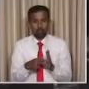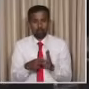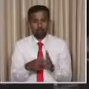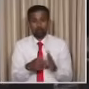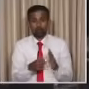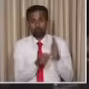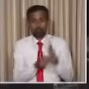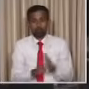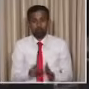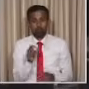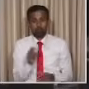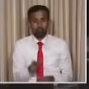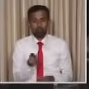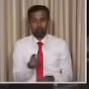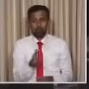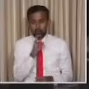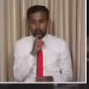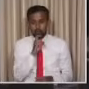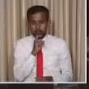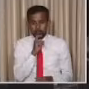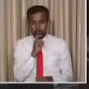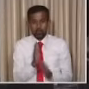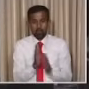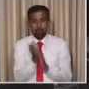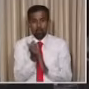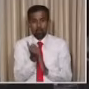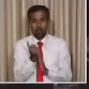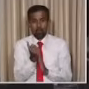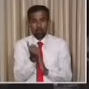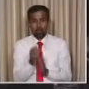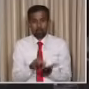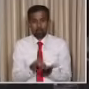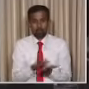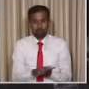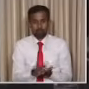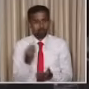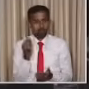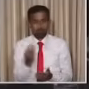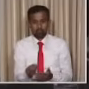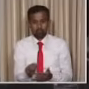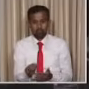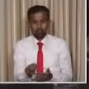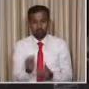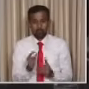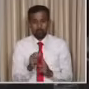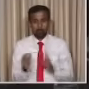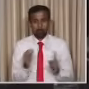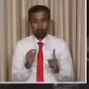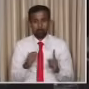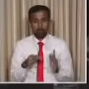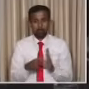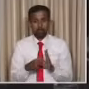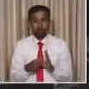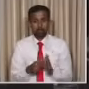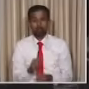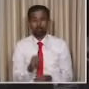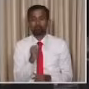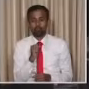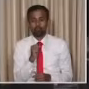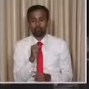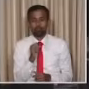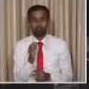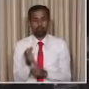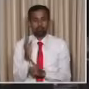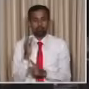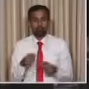ඝාතකයන්ට උසාවිය මගින් මූලික අයිතිවාසිකම් තීන්දුවක් දුන්නට මේ පාර්ලිමේන්තුව අපි අයවැයෙන් මොකද්ද කරන්නේ? මේ